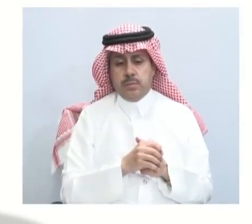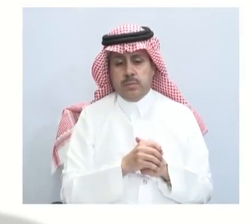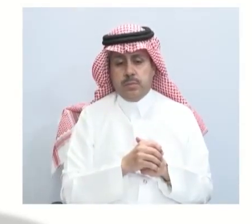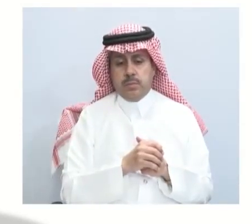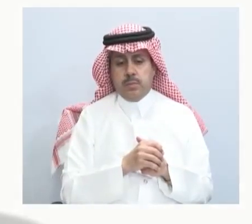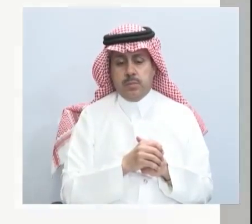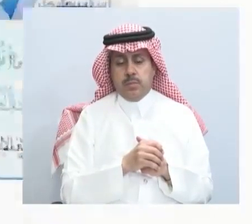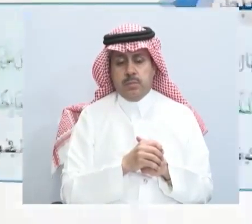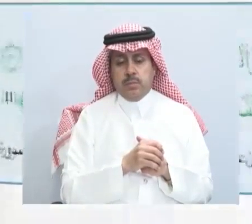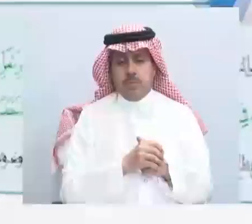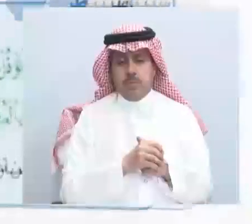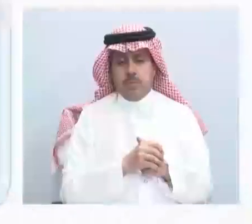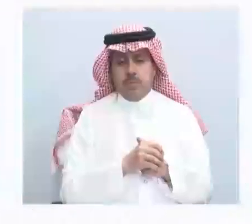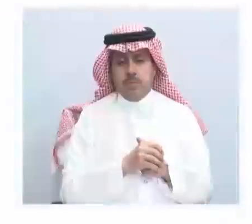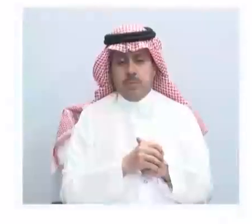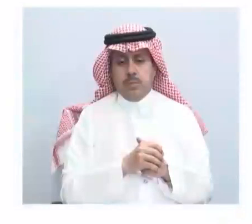به